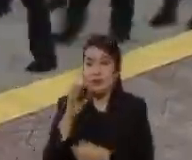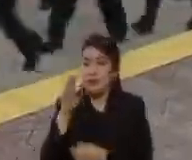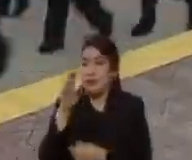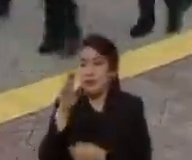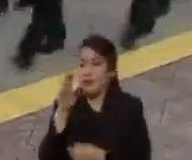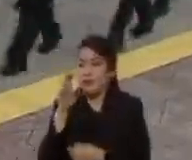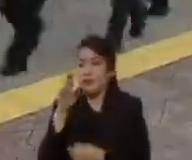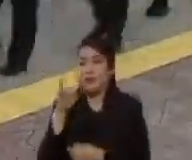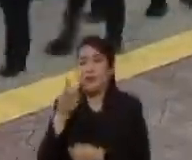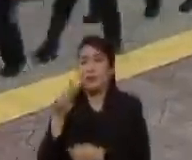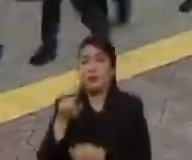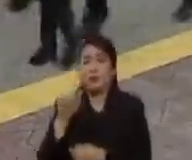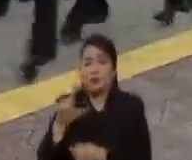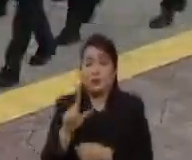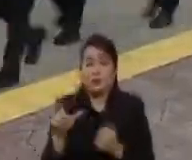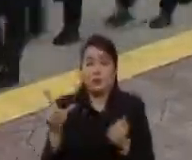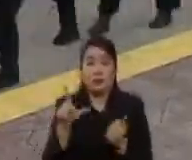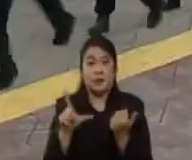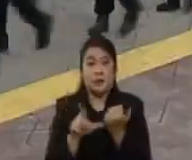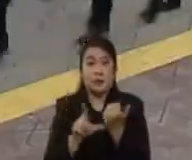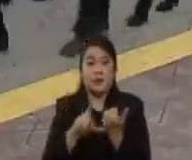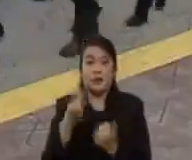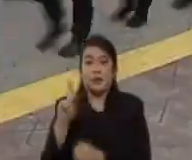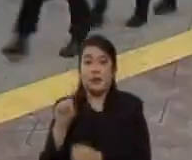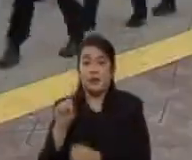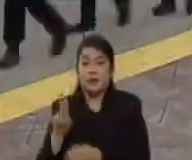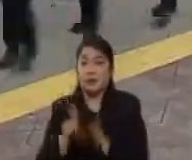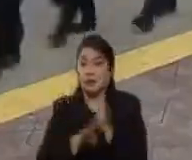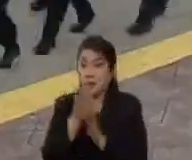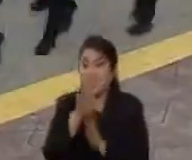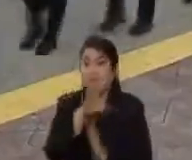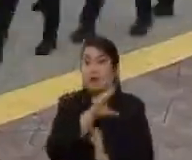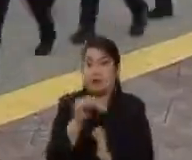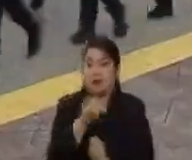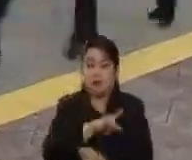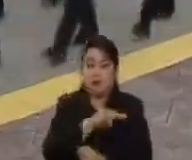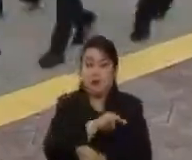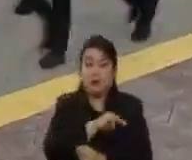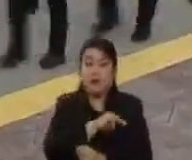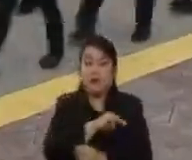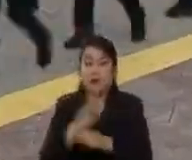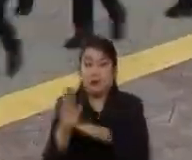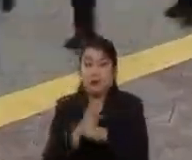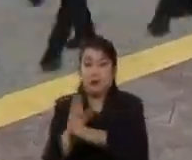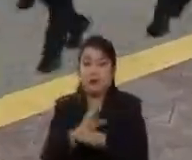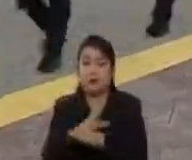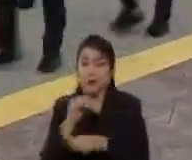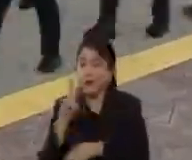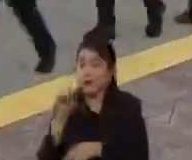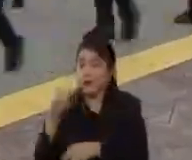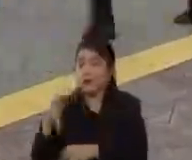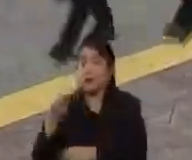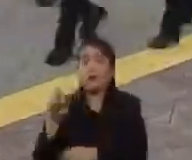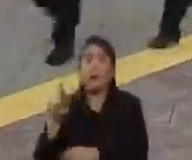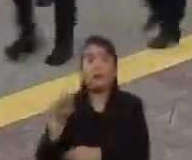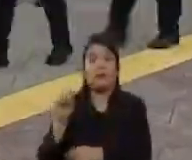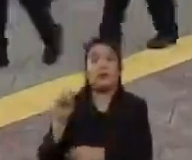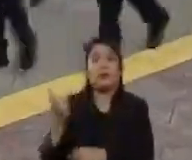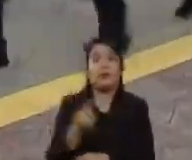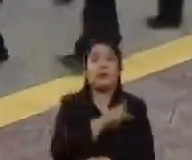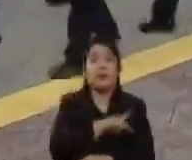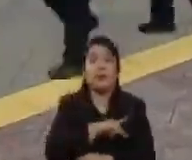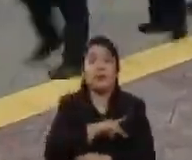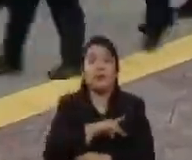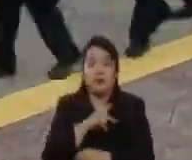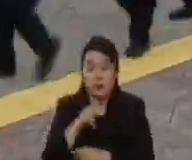Muhammad Hilmi, Timbalan Ketua Setiausaha Pembangunan, manakala Kementerian Pembangunan Usahawan dan Koperasi dipimpin oleh